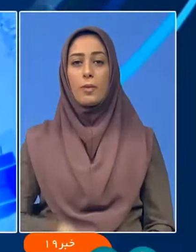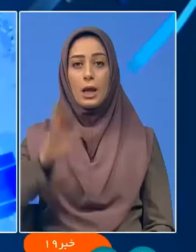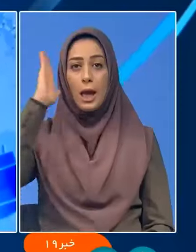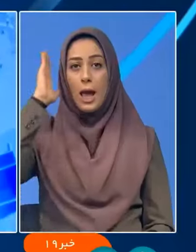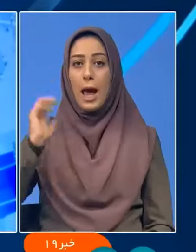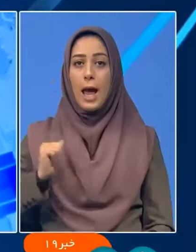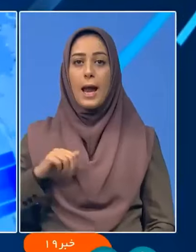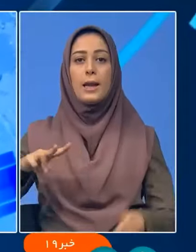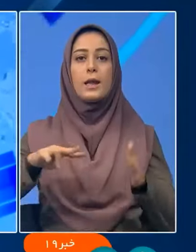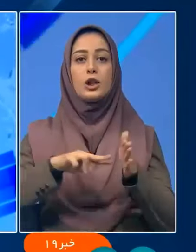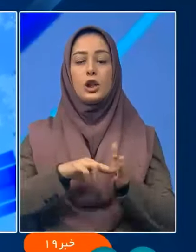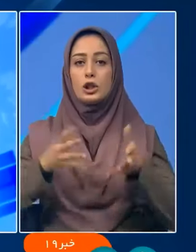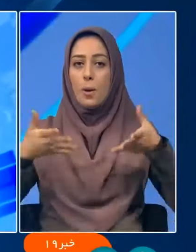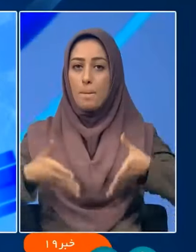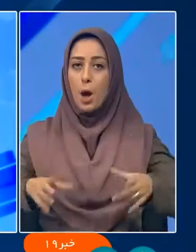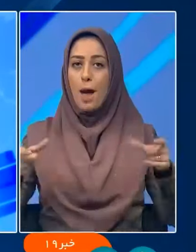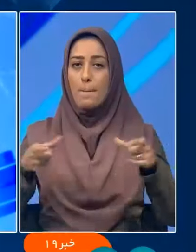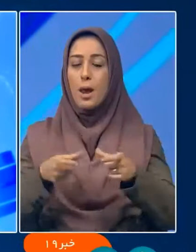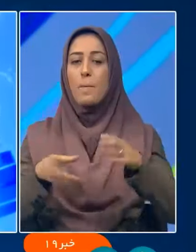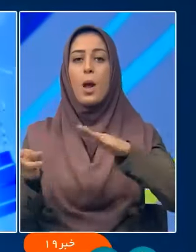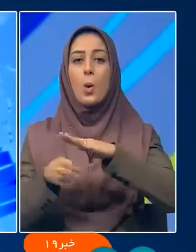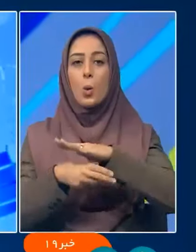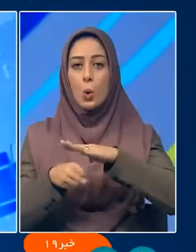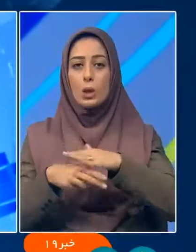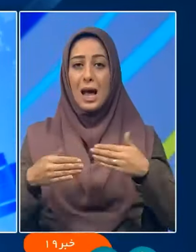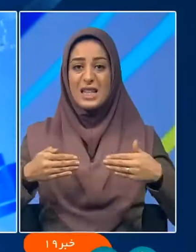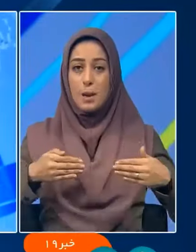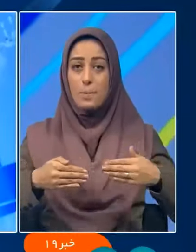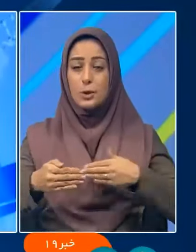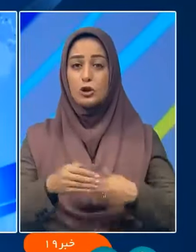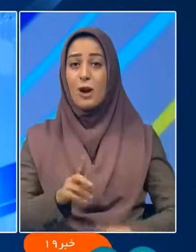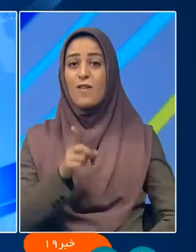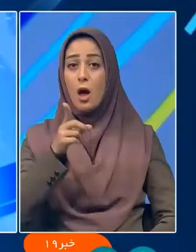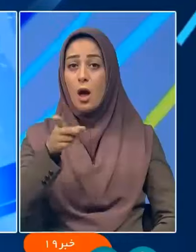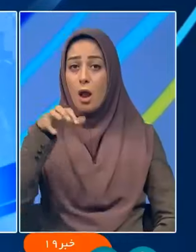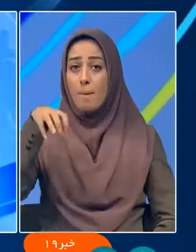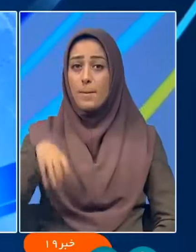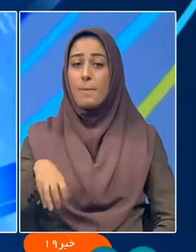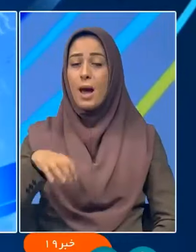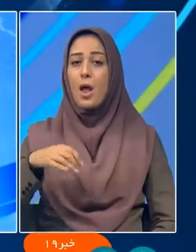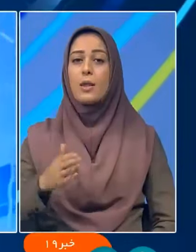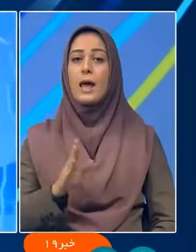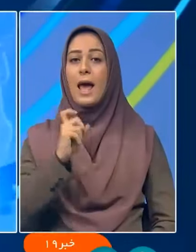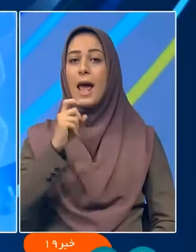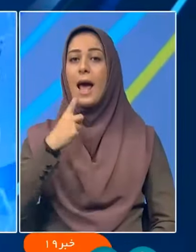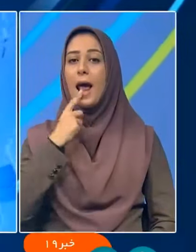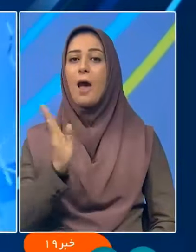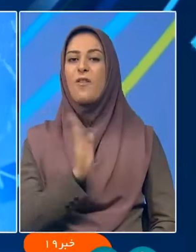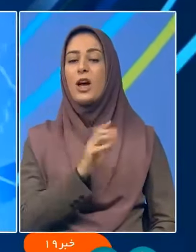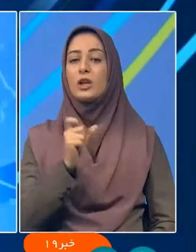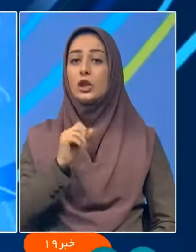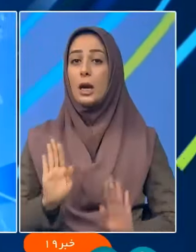ارتش سوریه با حمله به گروهک‌های تروریستی مانع از پیشروی آنها به مناطقی در حومه غربی حلب و شرق ادلب